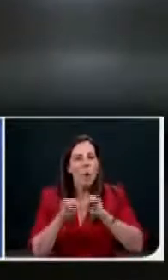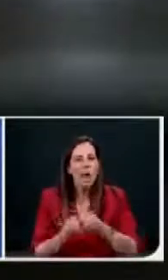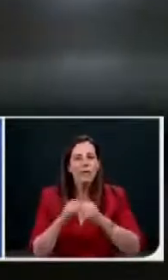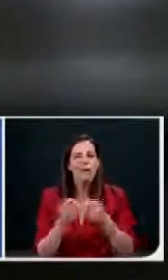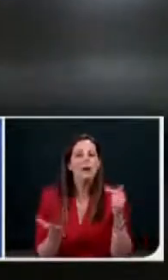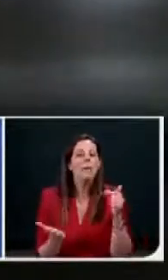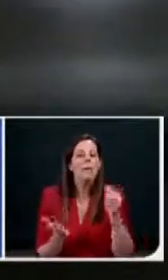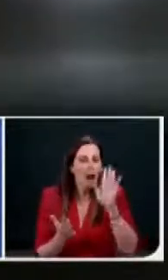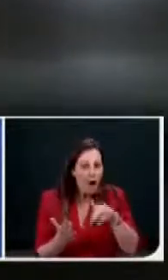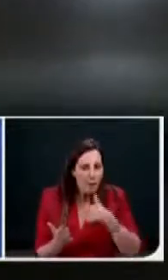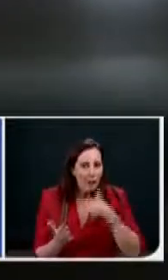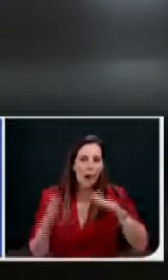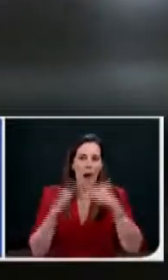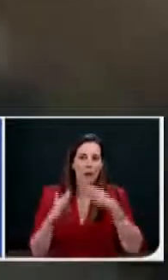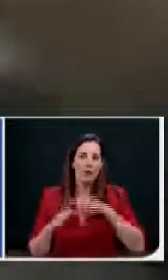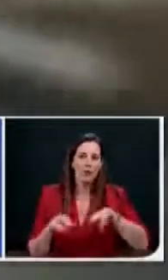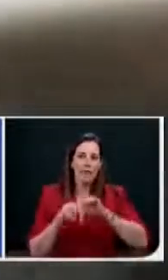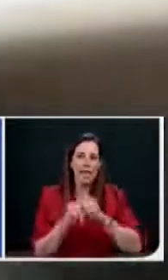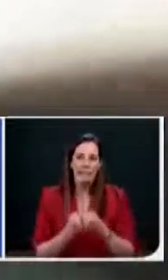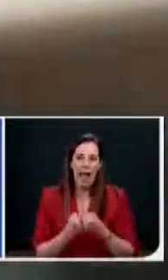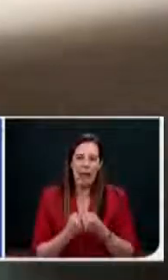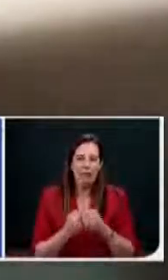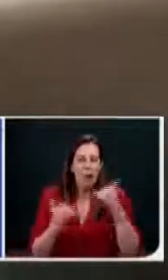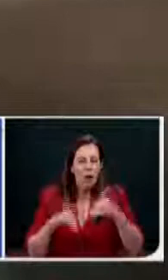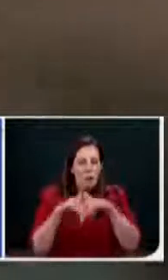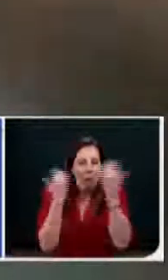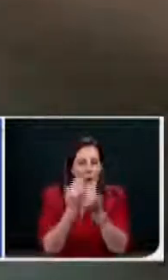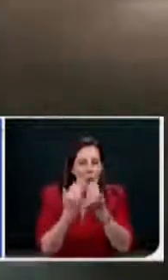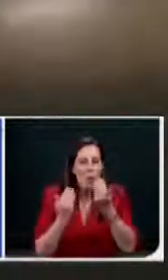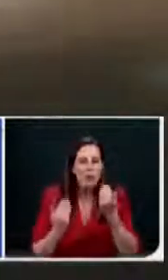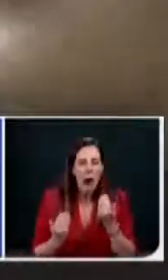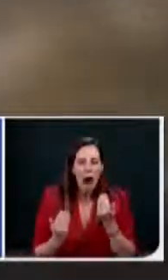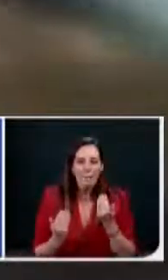שנגרמים לנו ולדירות שלנו. חמש לפנות בוקר,